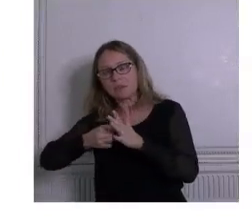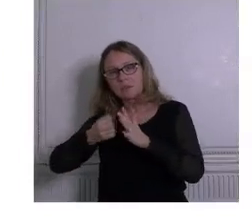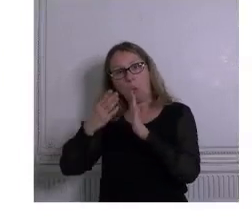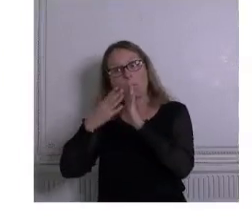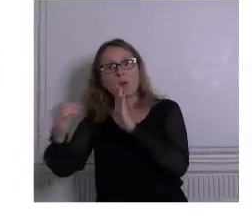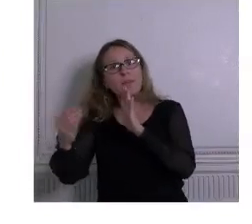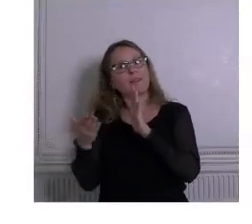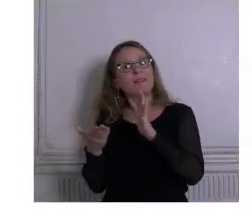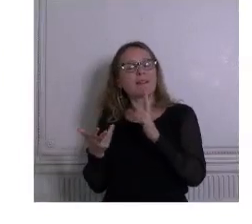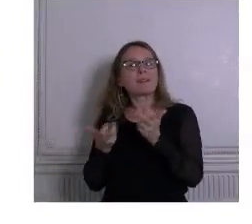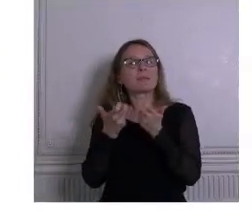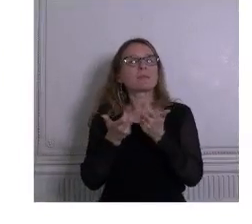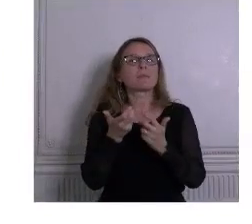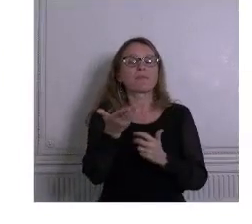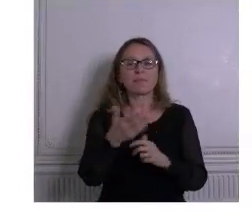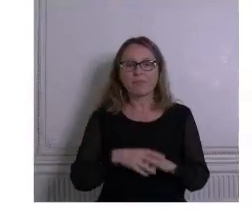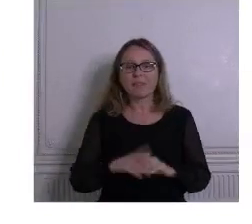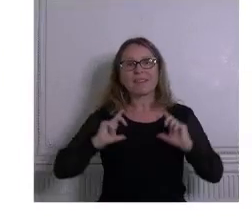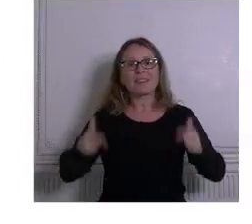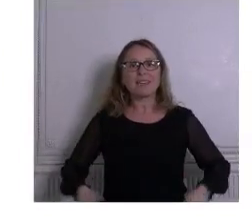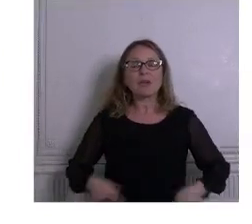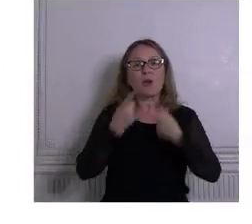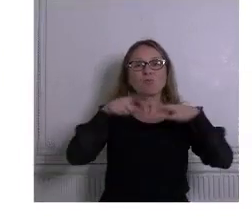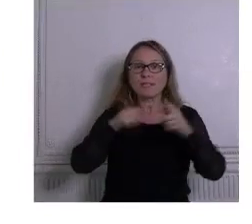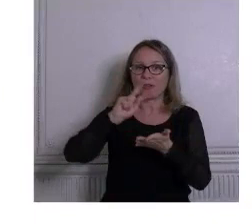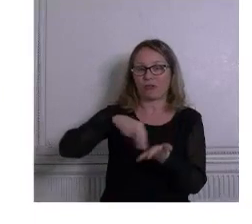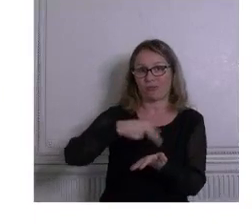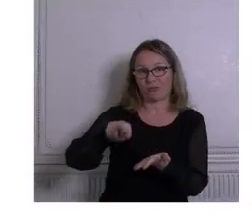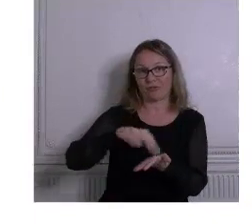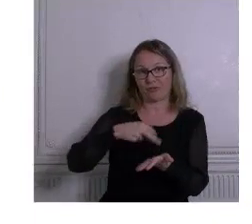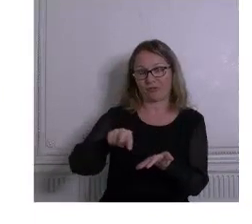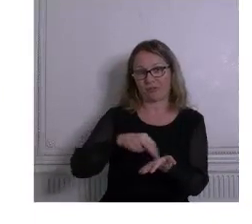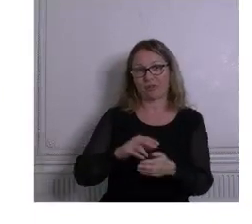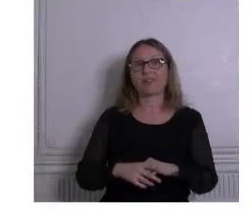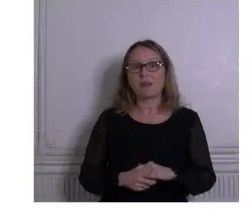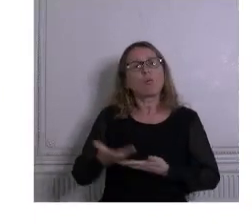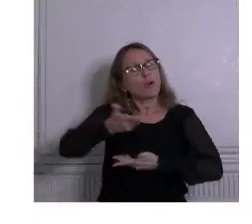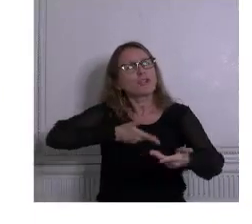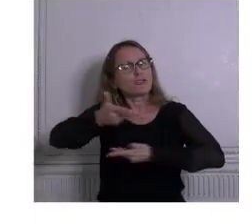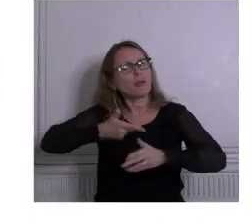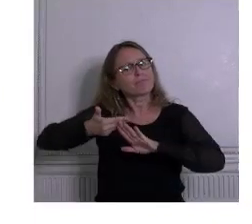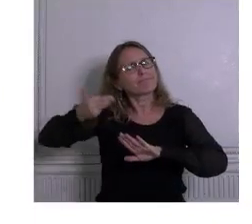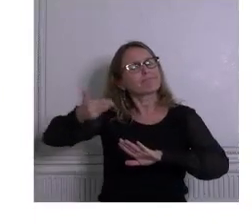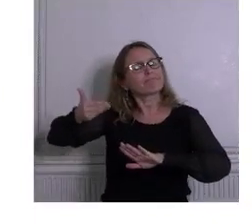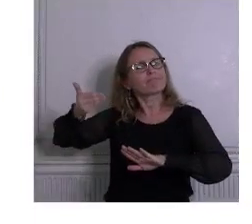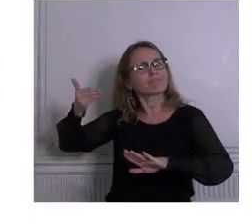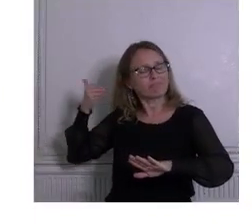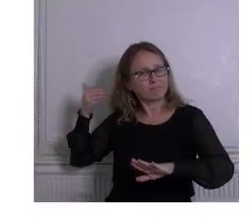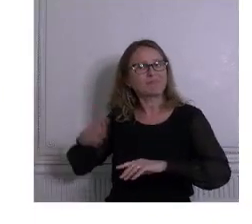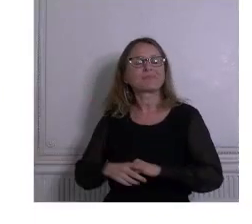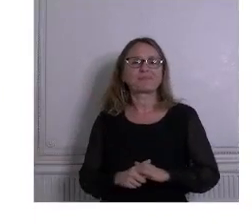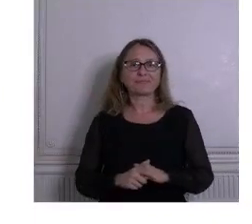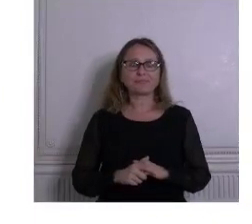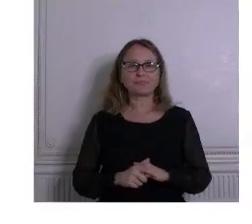évident qu'on attend, en tout cas pour ce qui me concerne, des gestes forts, précis et durables. On est dans une crise qui va